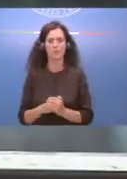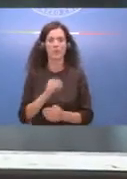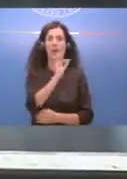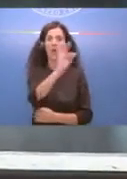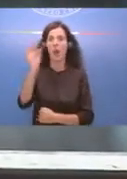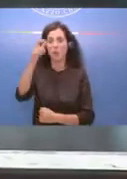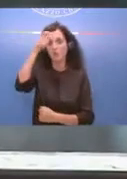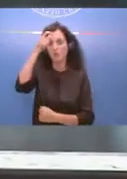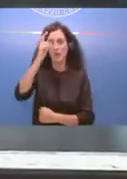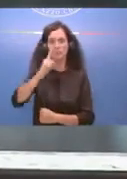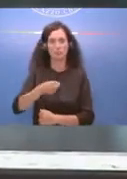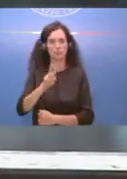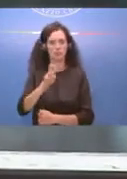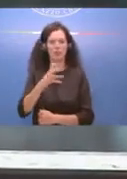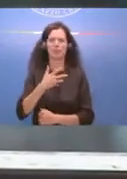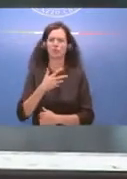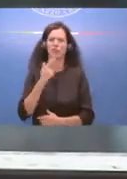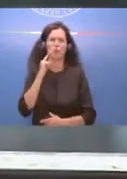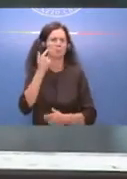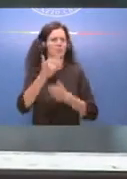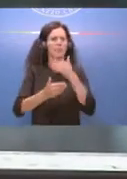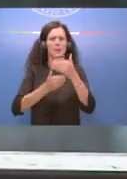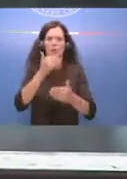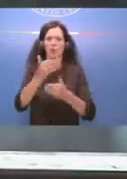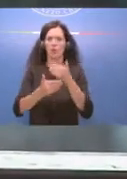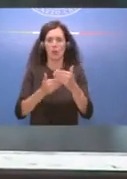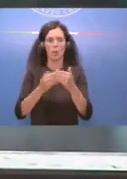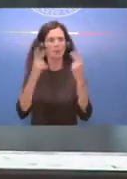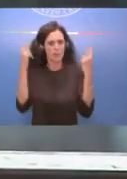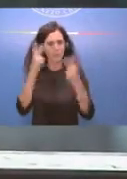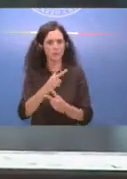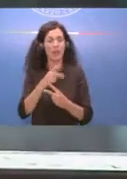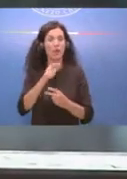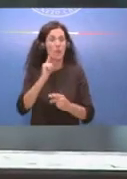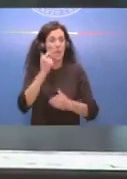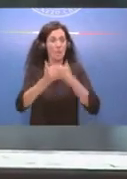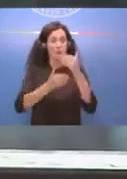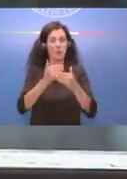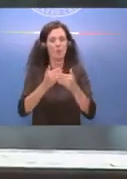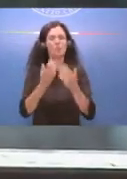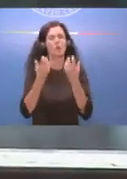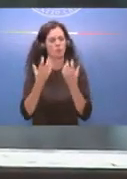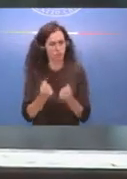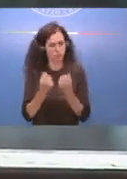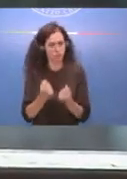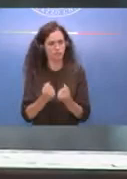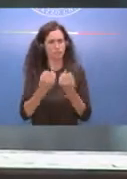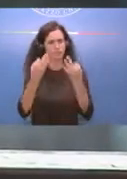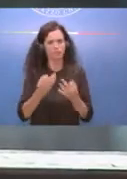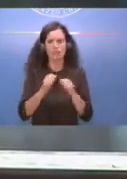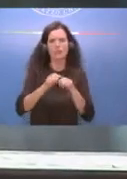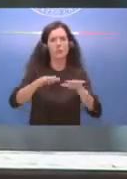and consolidation and spend management